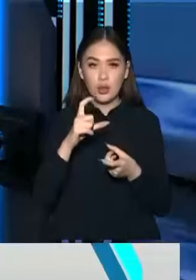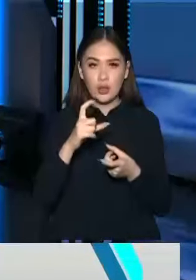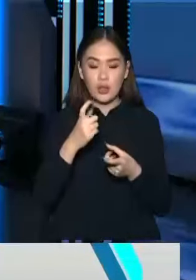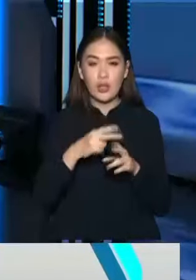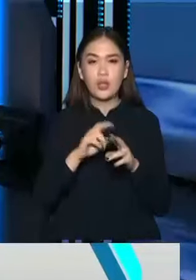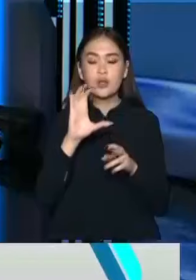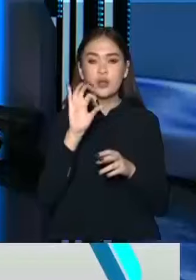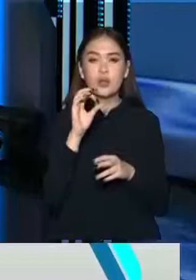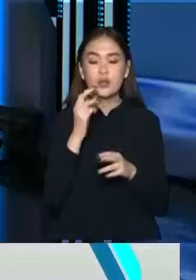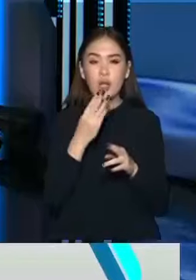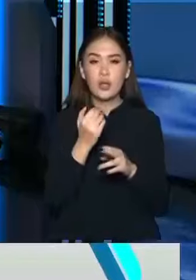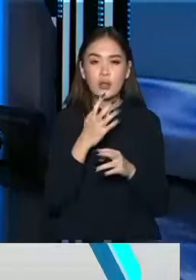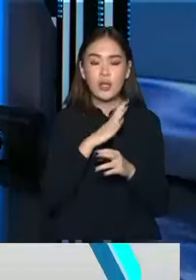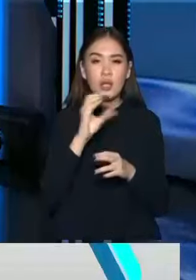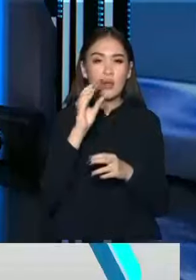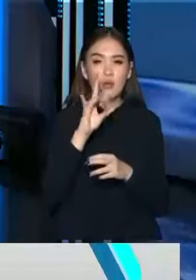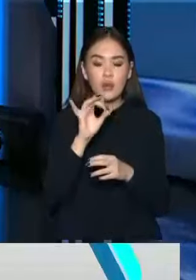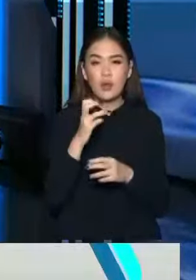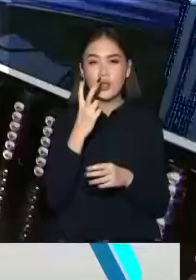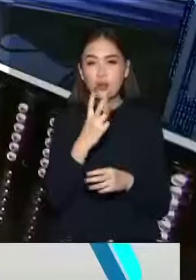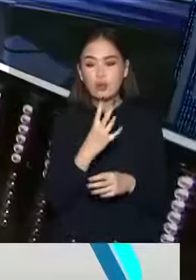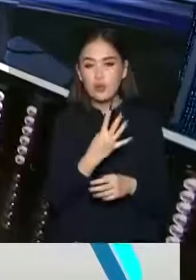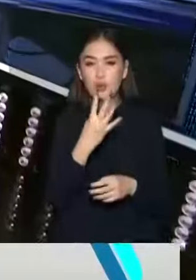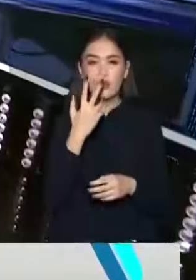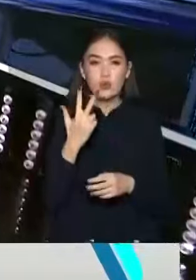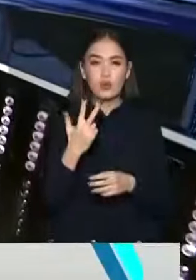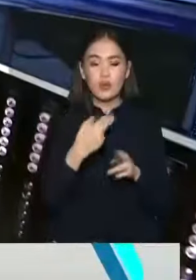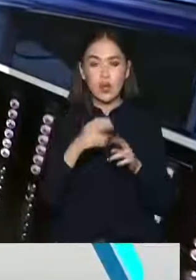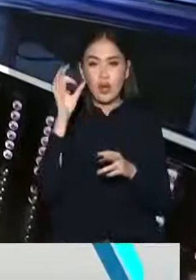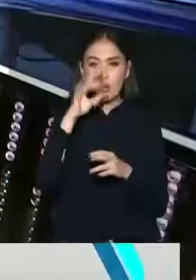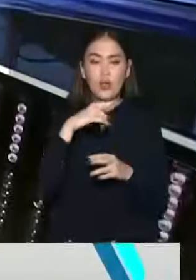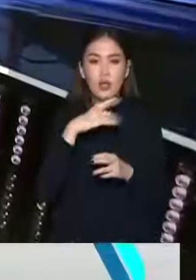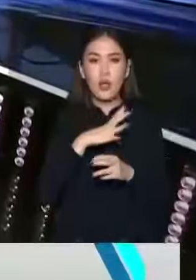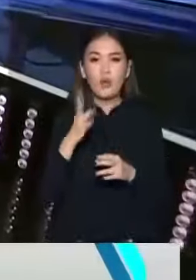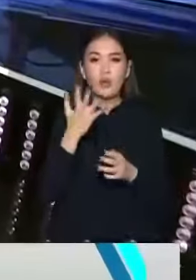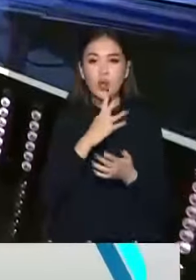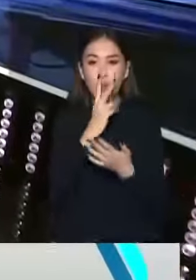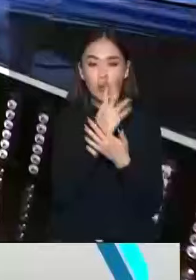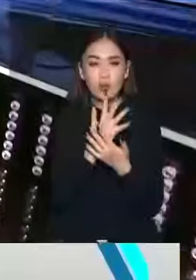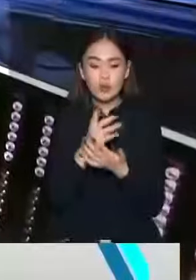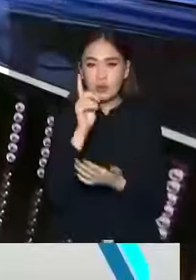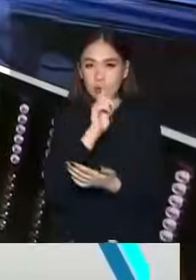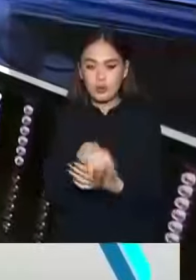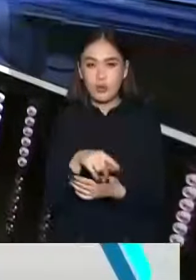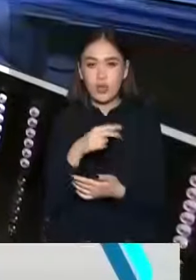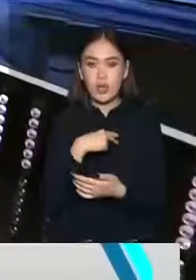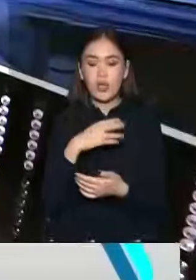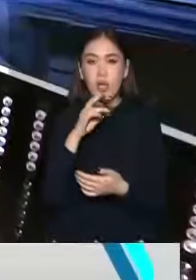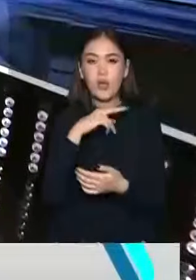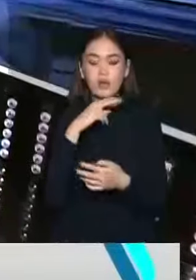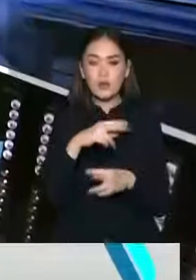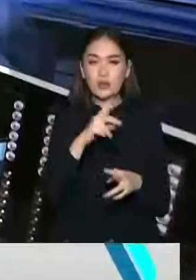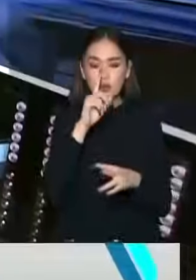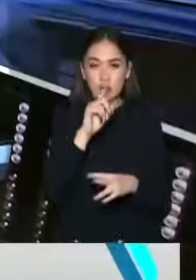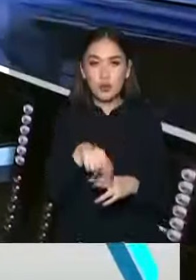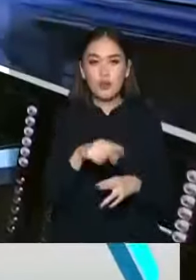экологиялық сатысына, яғни мынау евро 4, евро 3 дейміз ғой, соған көңіл бөлінбейді, яғни ескерілмейді.